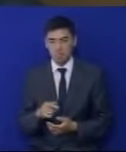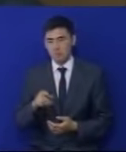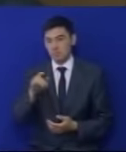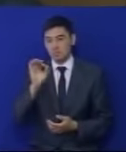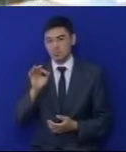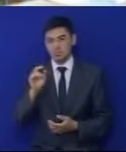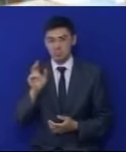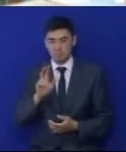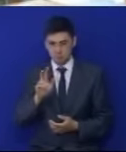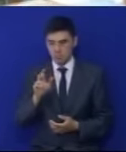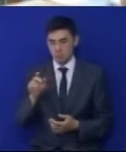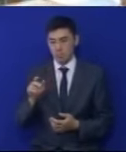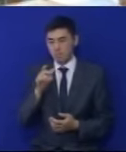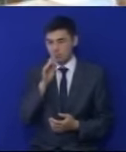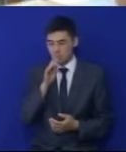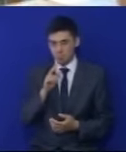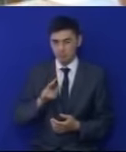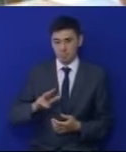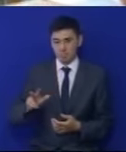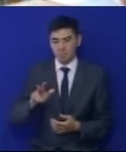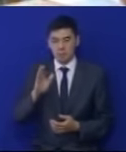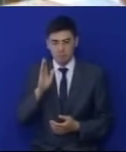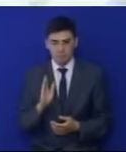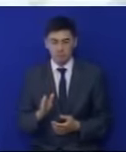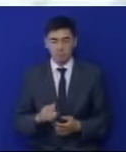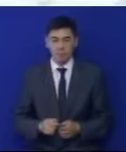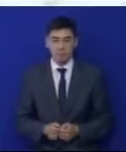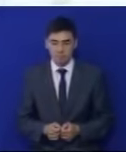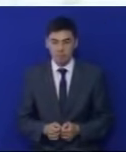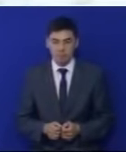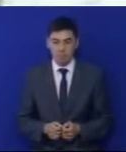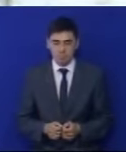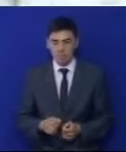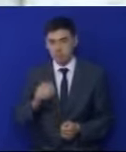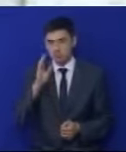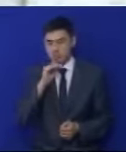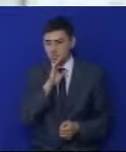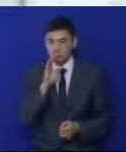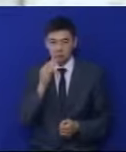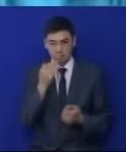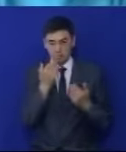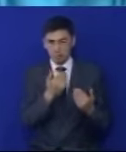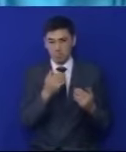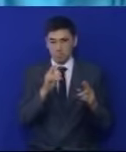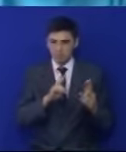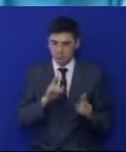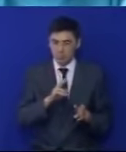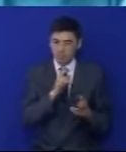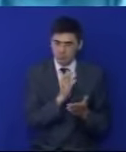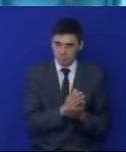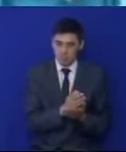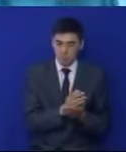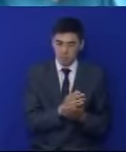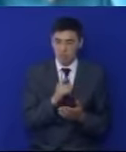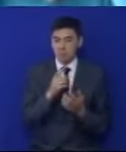балабақшаға бараламыз. Ата-аналар мен балалар туралы барлық деректерге шарт белгілері қойылған. Олар автоматты түрде